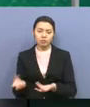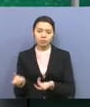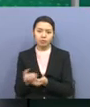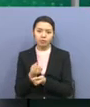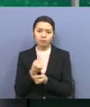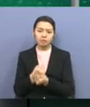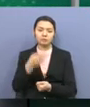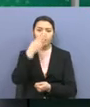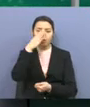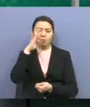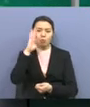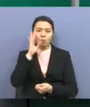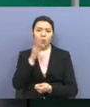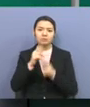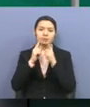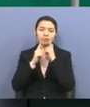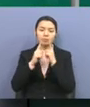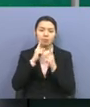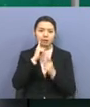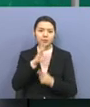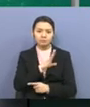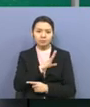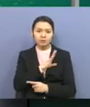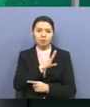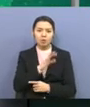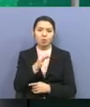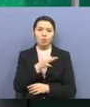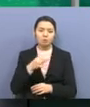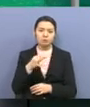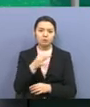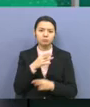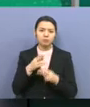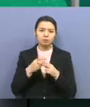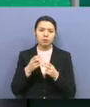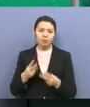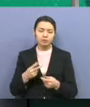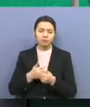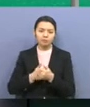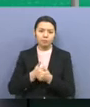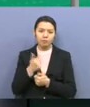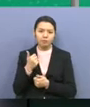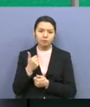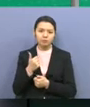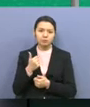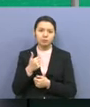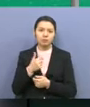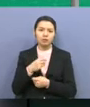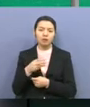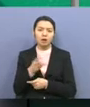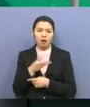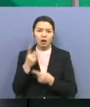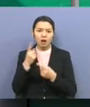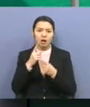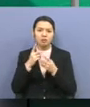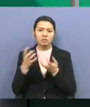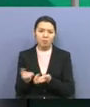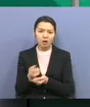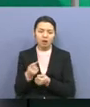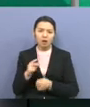туралы өңірлік коммуникациялар қызметінде өткен брифинг барысында облыстық төтенше жағдайлар департаменті өрт сөндіру және аппараттық